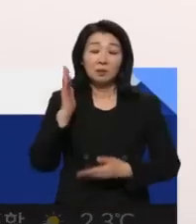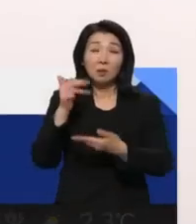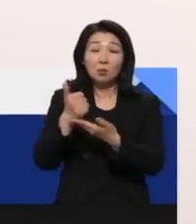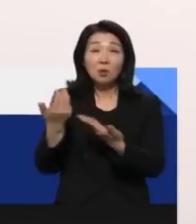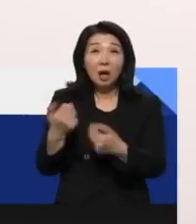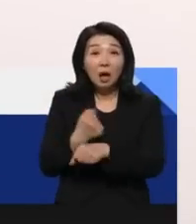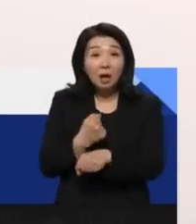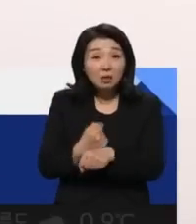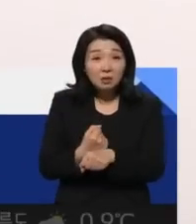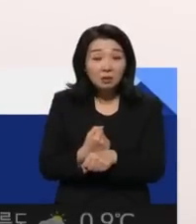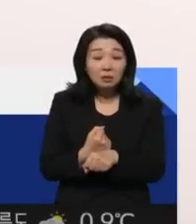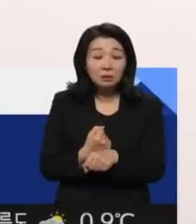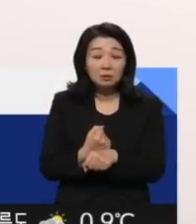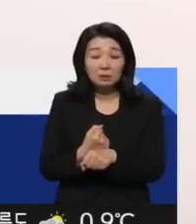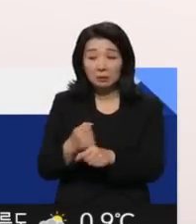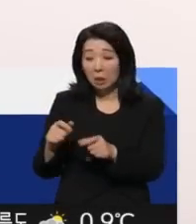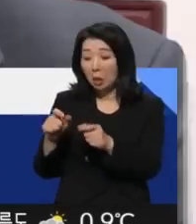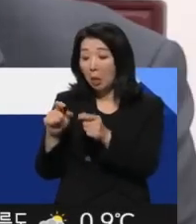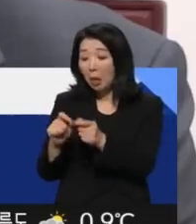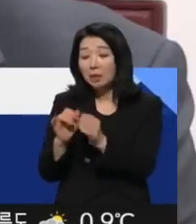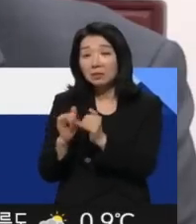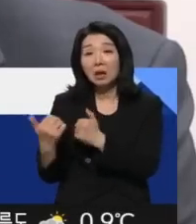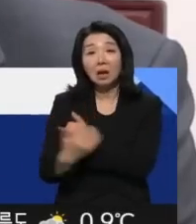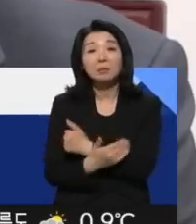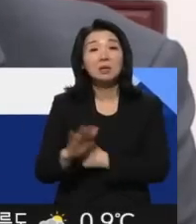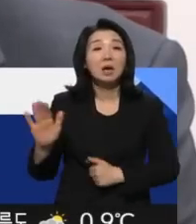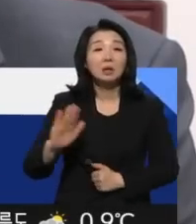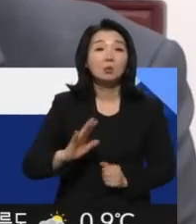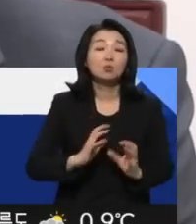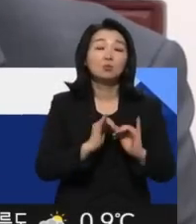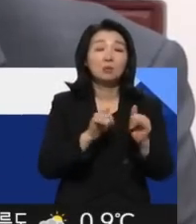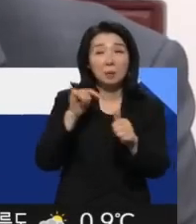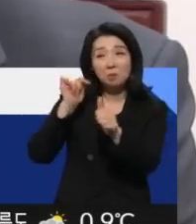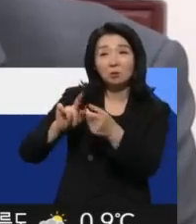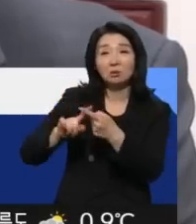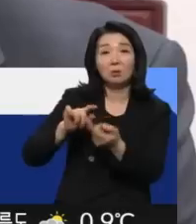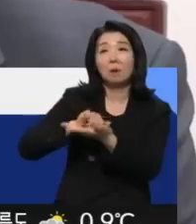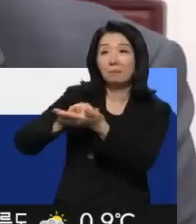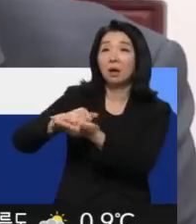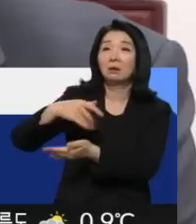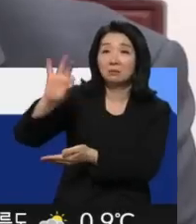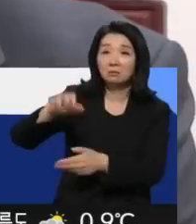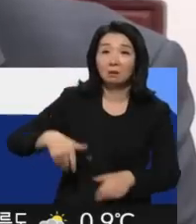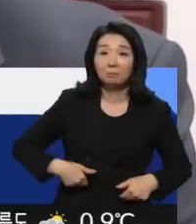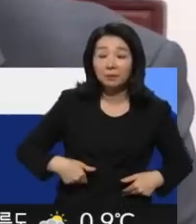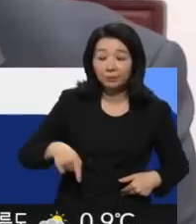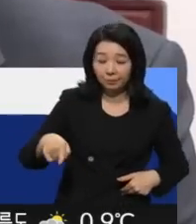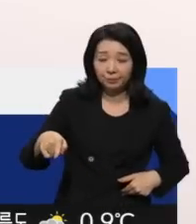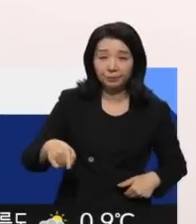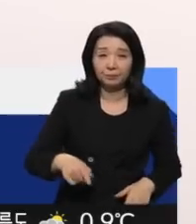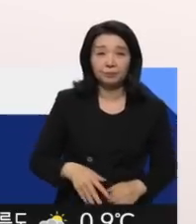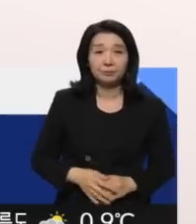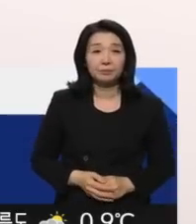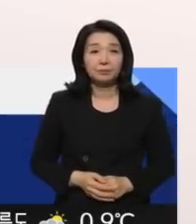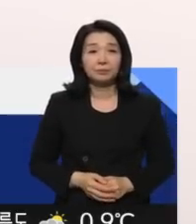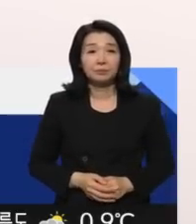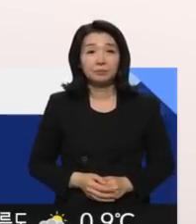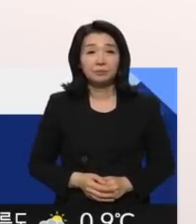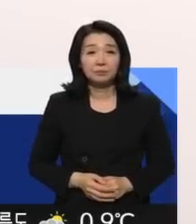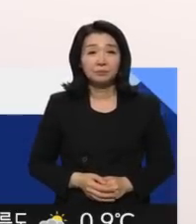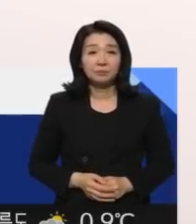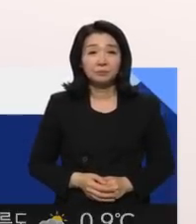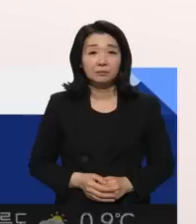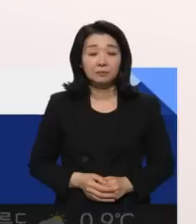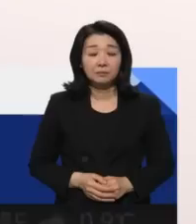일은 측근 감싸기가 아니라 국민의 명령을 받드는 것임을 다시 한번 강조합니다. 이 장관이